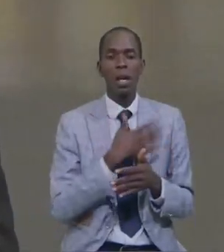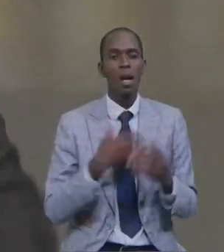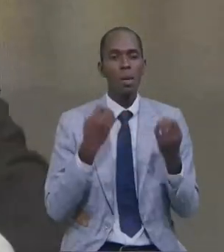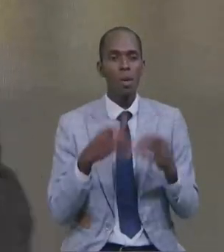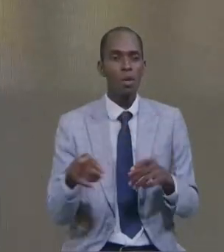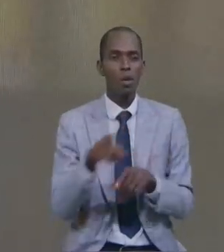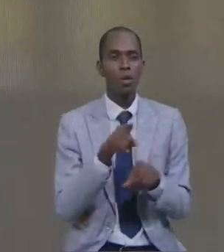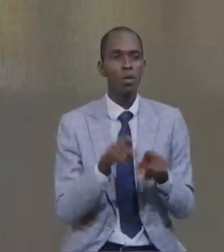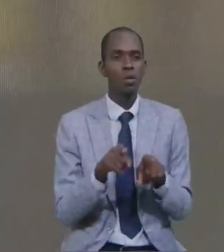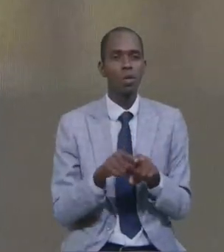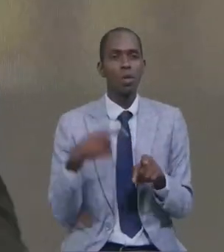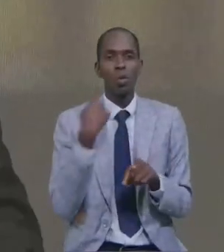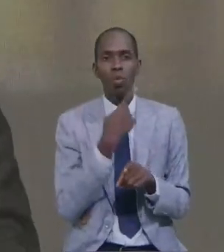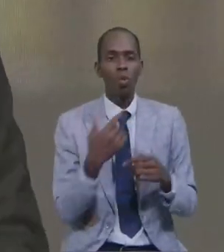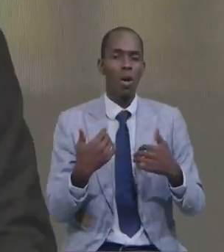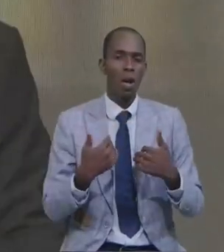objets occultes,